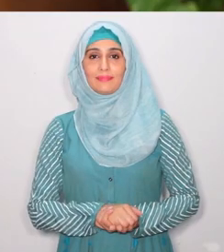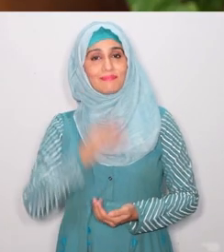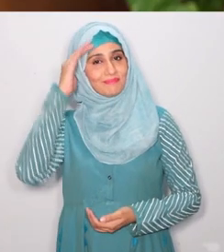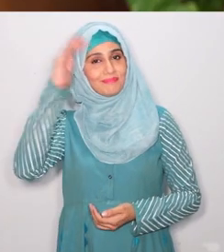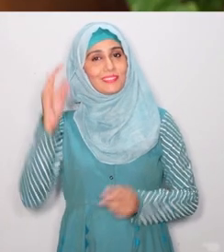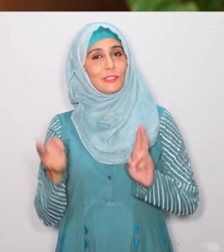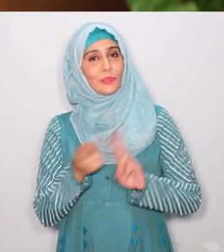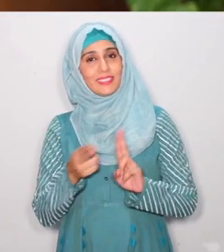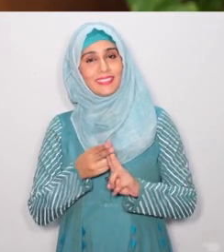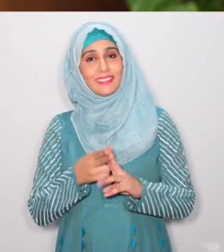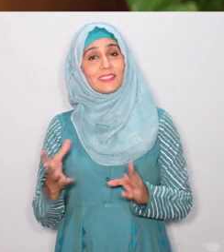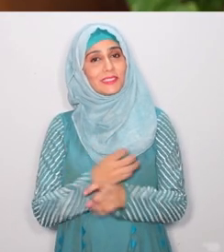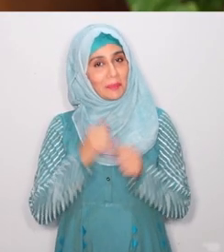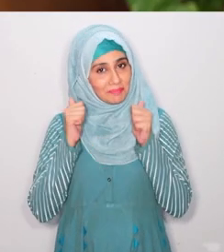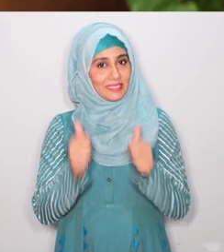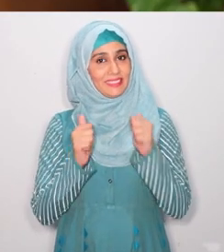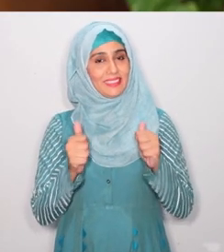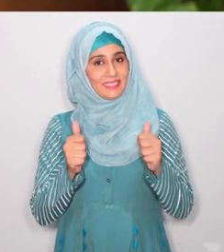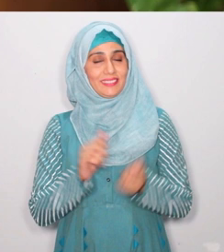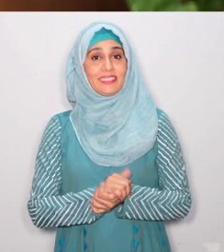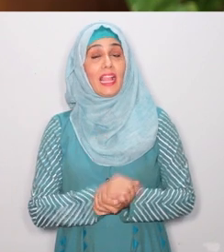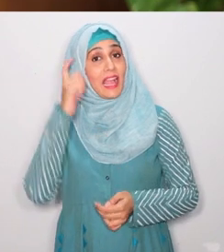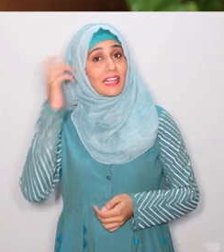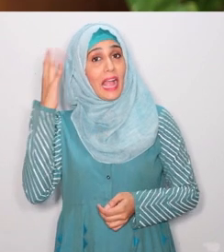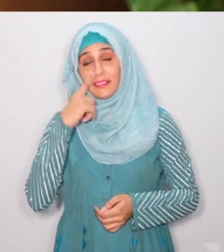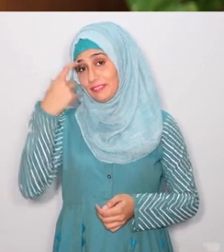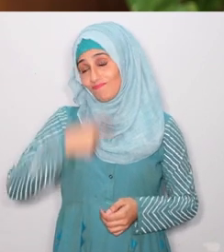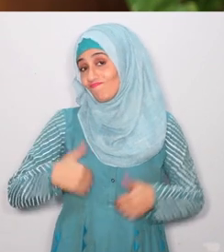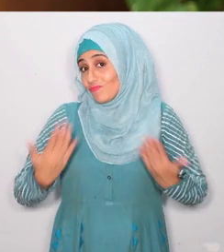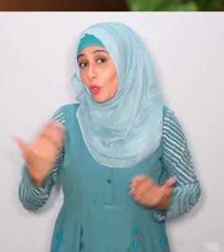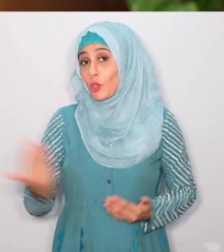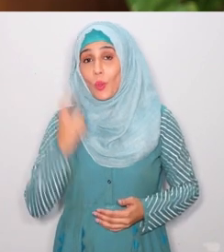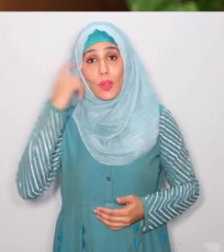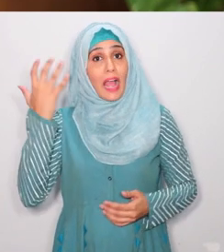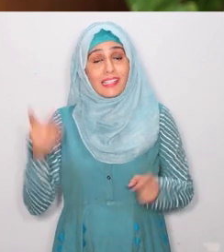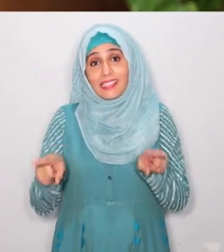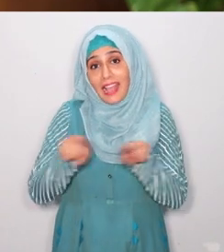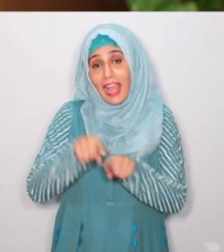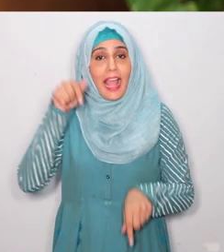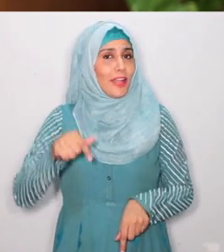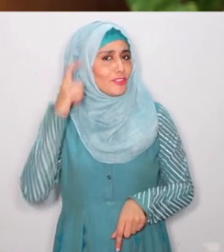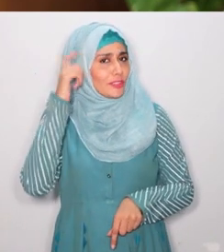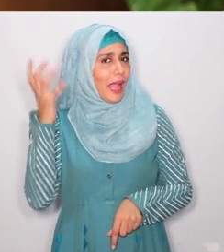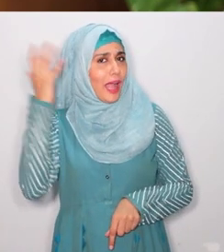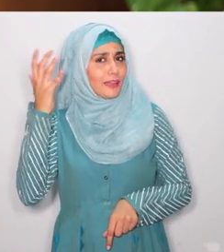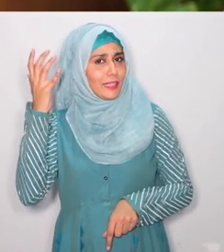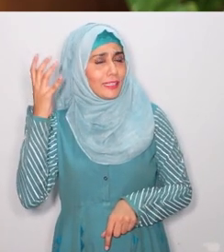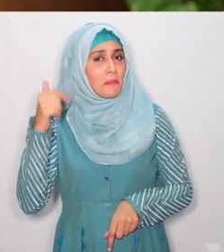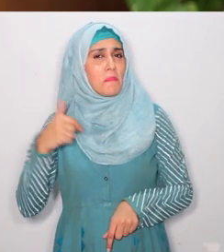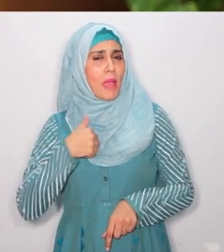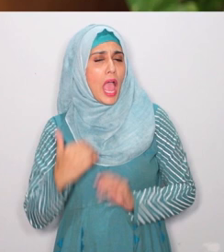अस्सलाम वालेकुम दोस्तों, क्या हाल चाल। कहानी आंटी हाजिर है नई कहानी के साथ। और आज की कहानी है क्या